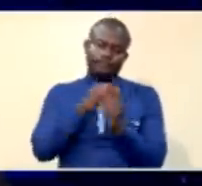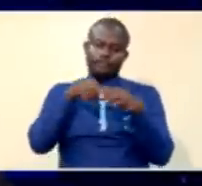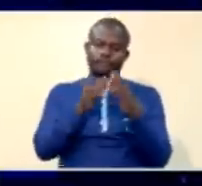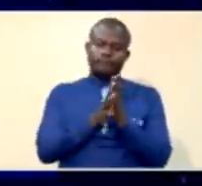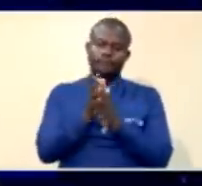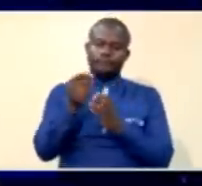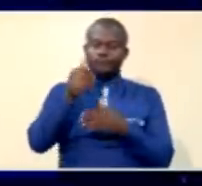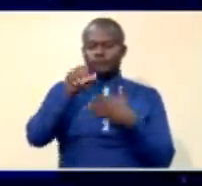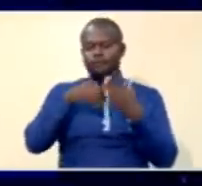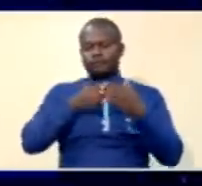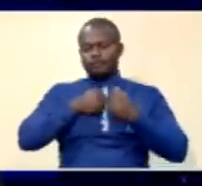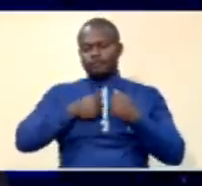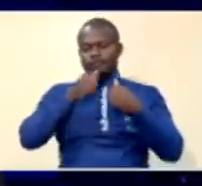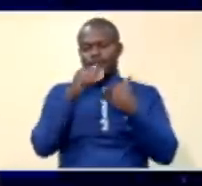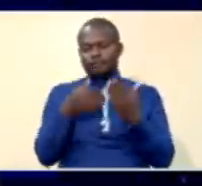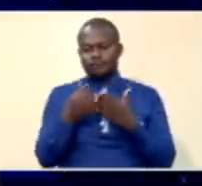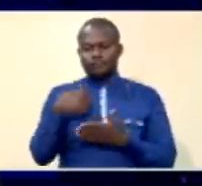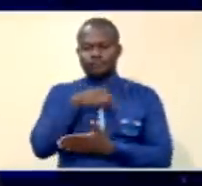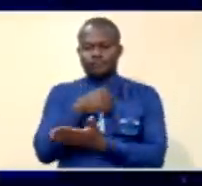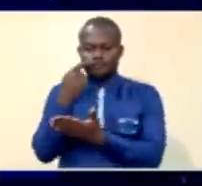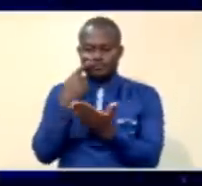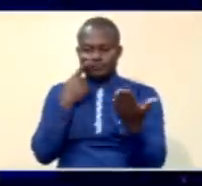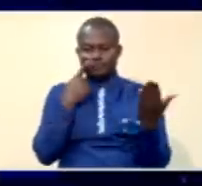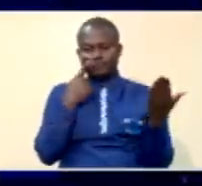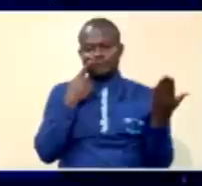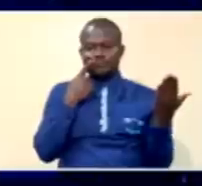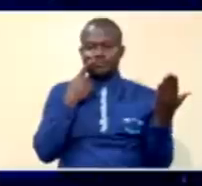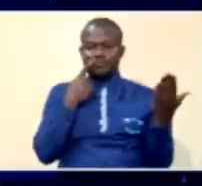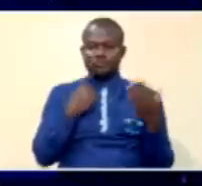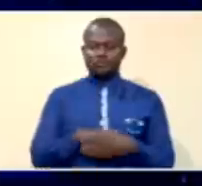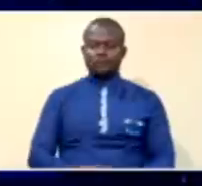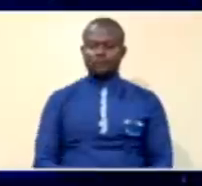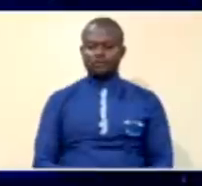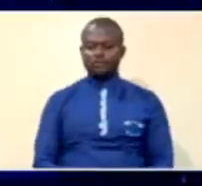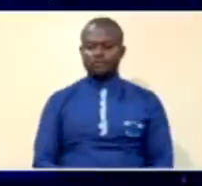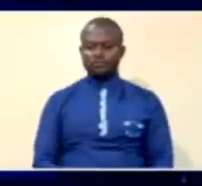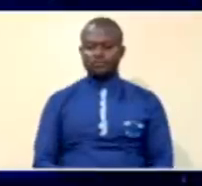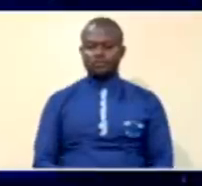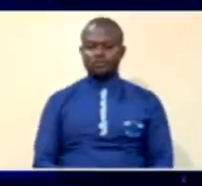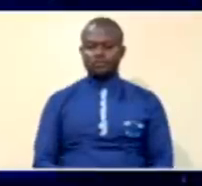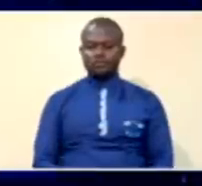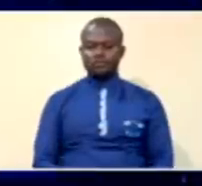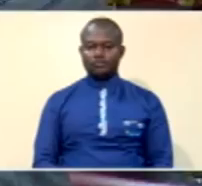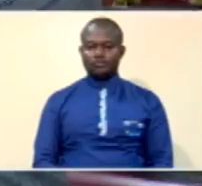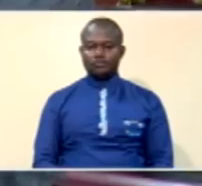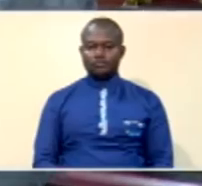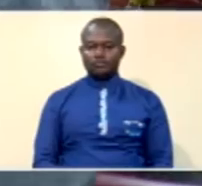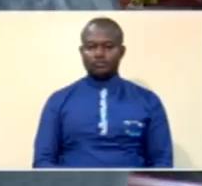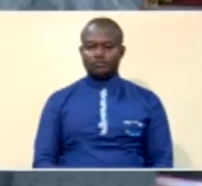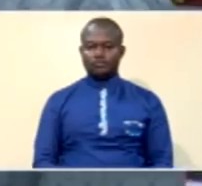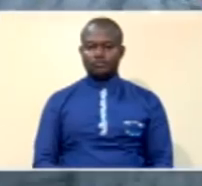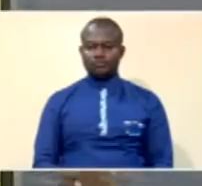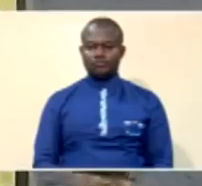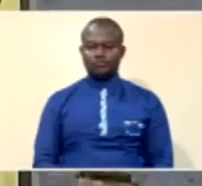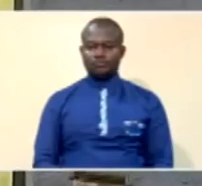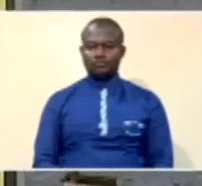gushora imari mu Rwanda kuko ngo ari igihugu cyoroshya ishoramari. Ange Gaga yafatanyije na Eugene Ndayisaba.